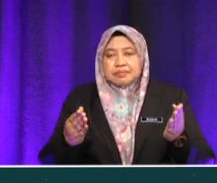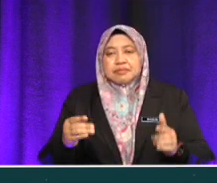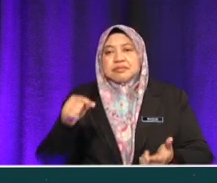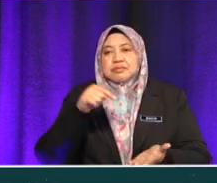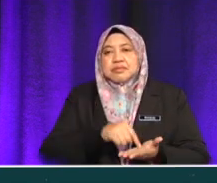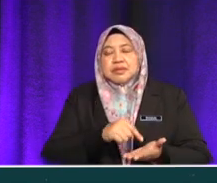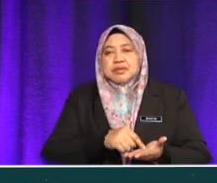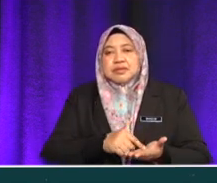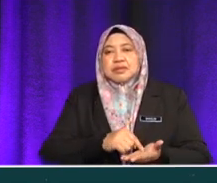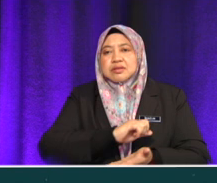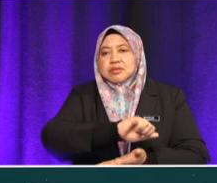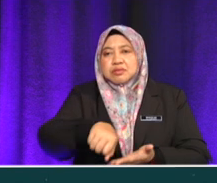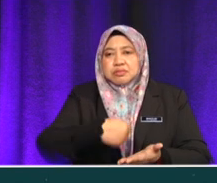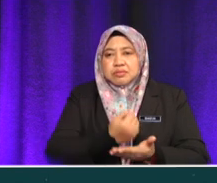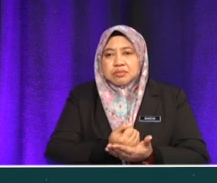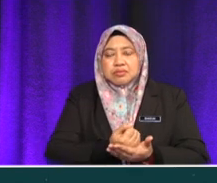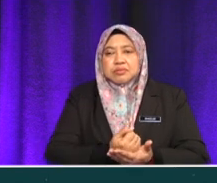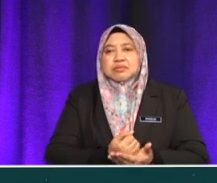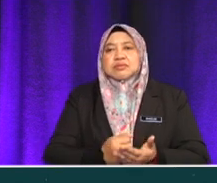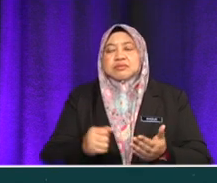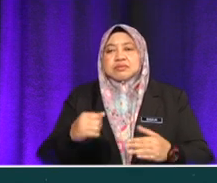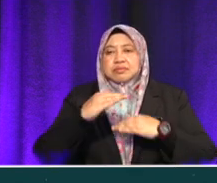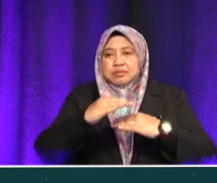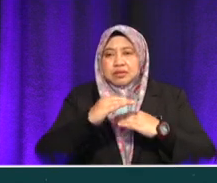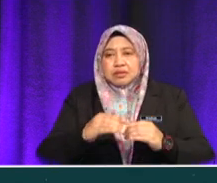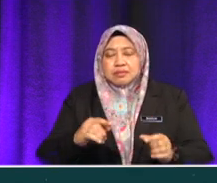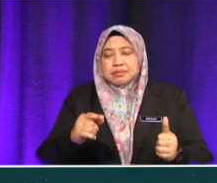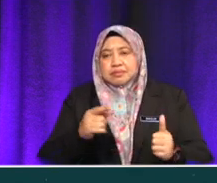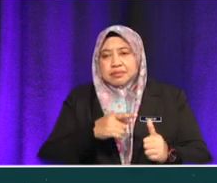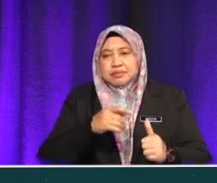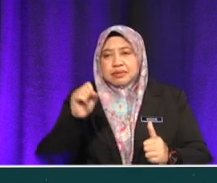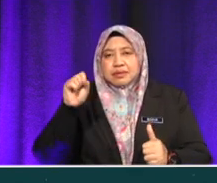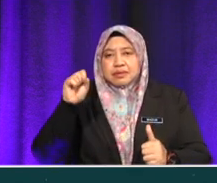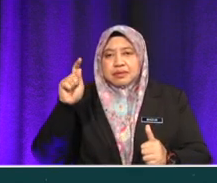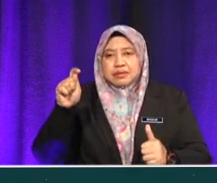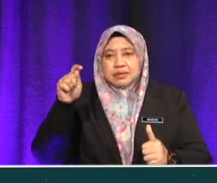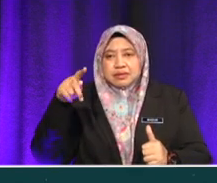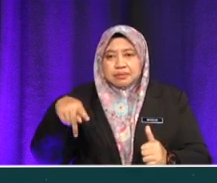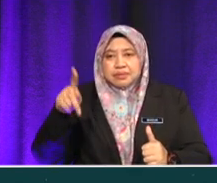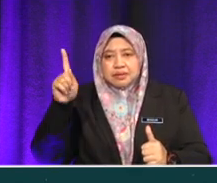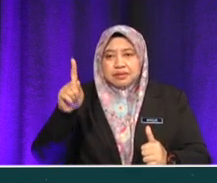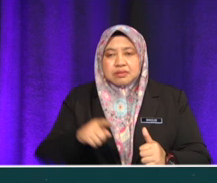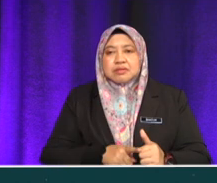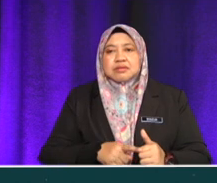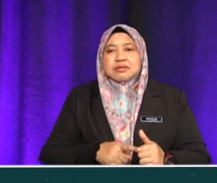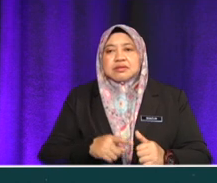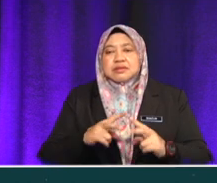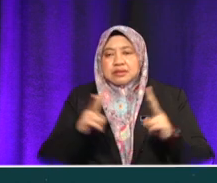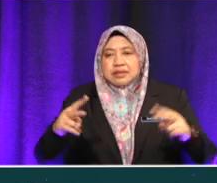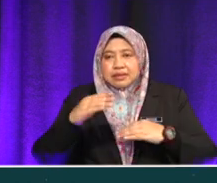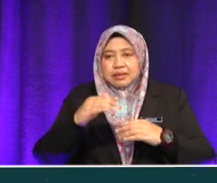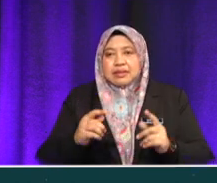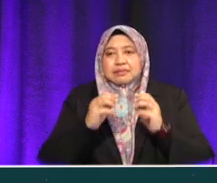pencak silat secara umum kita ada tahap penguasaan satu kata kuncinya ialah sangat terlihat nanti saya pergi sedikit